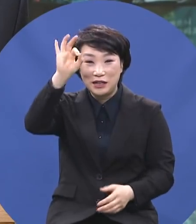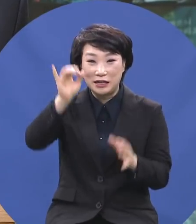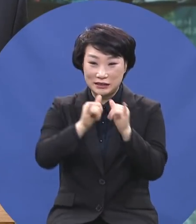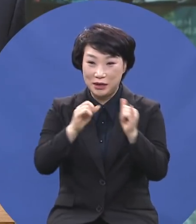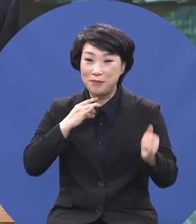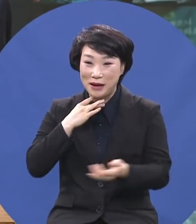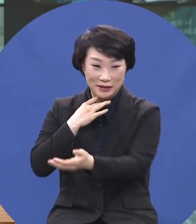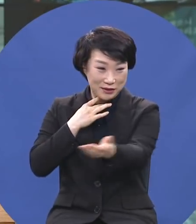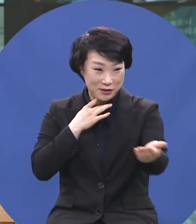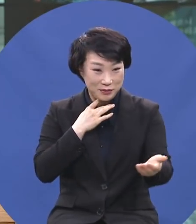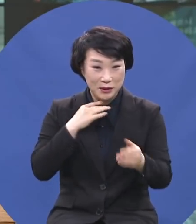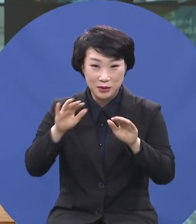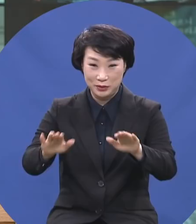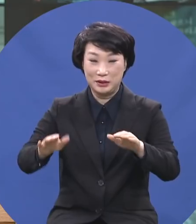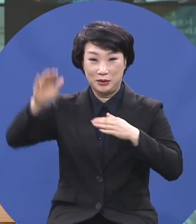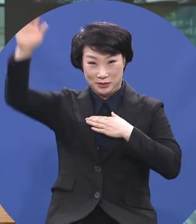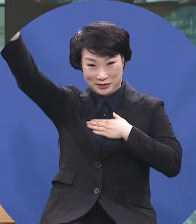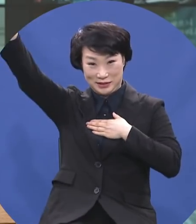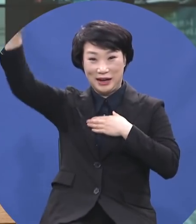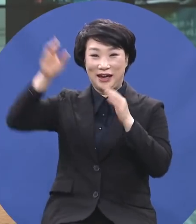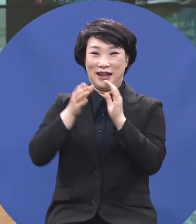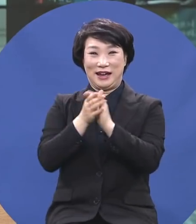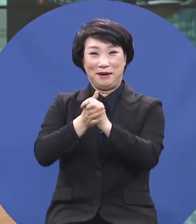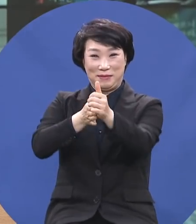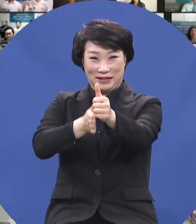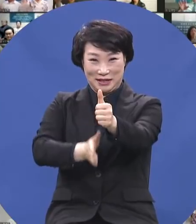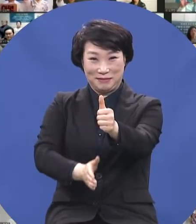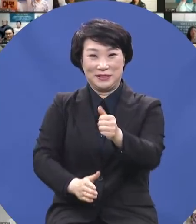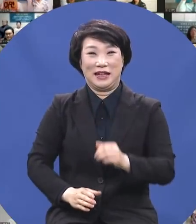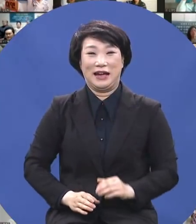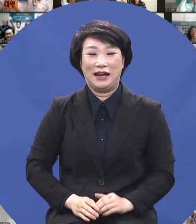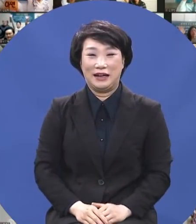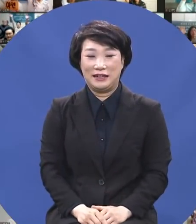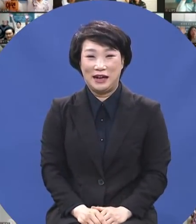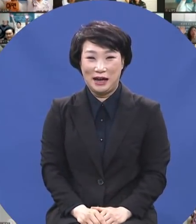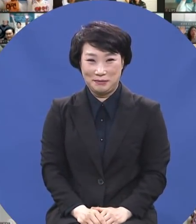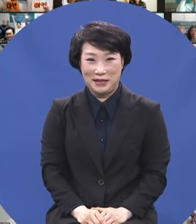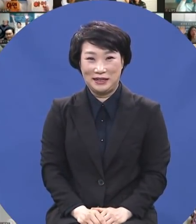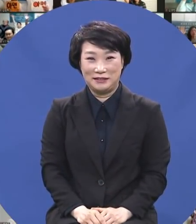인정하는 사람만 오른 흔들어서 아멘 합시다.